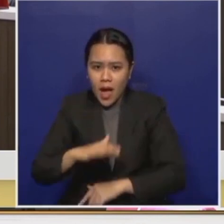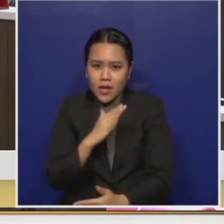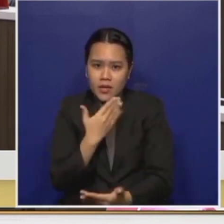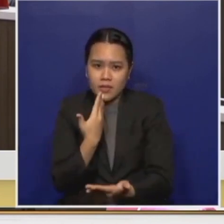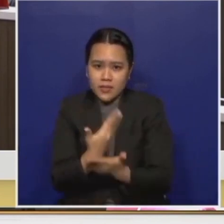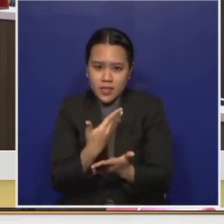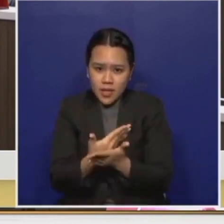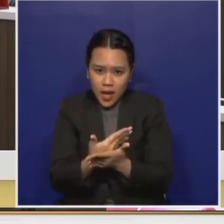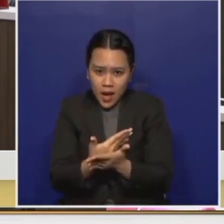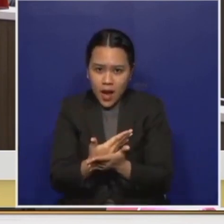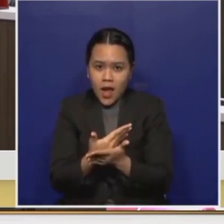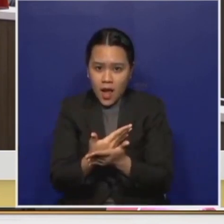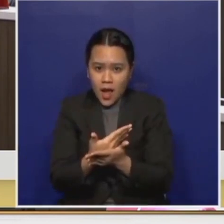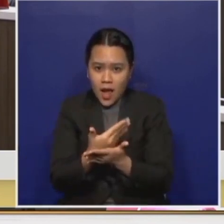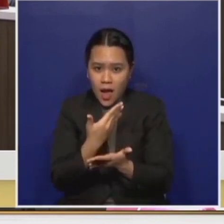ัไอยู่ไหน